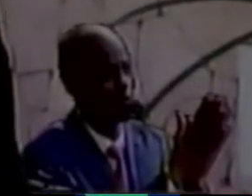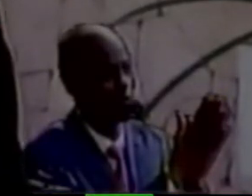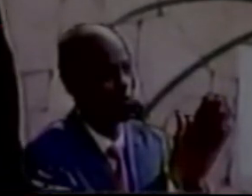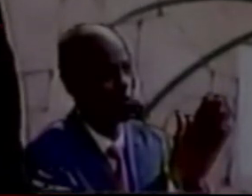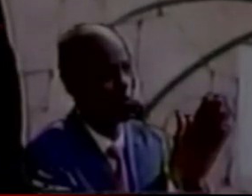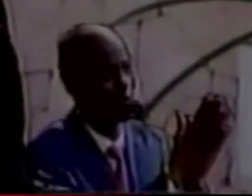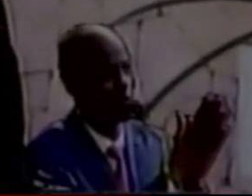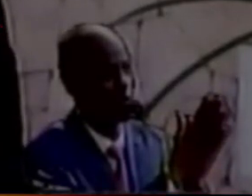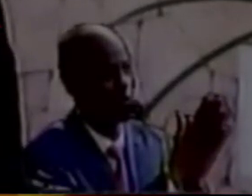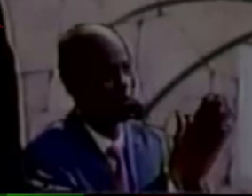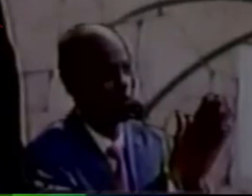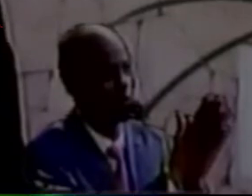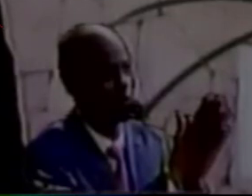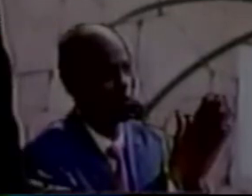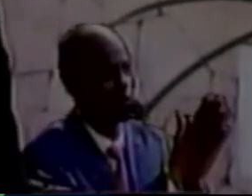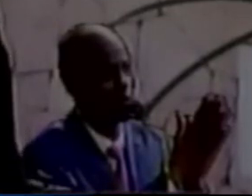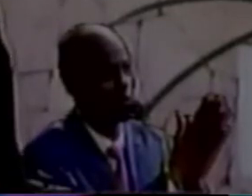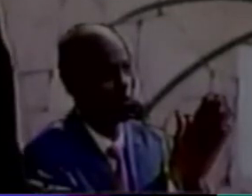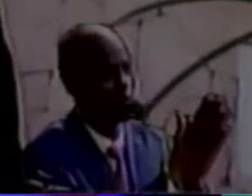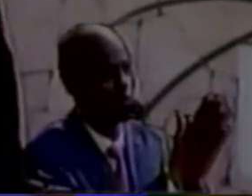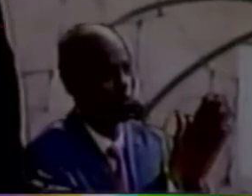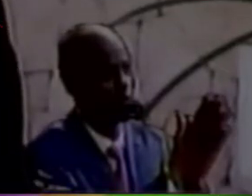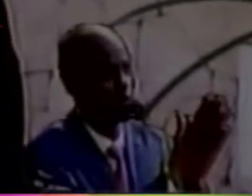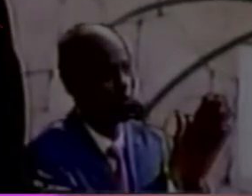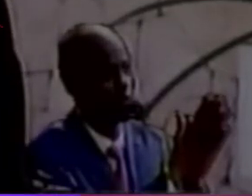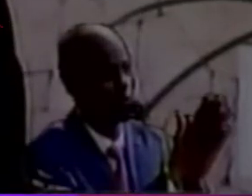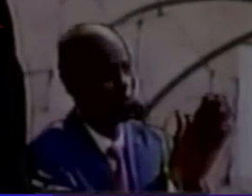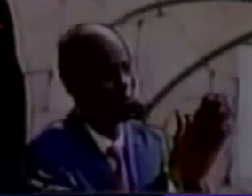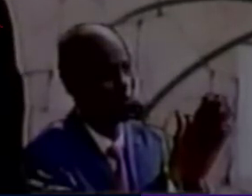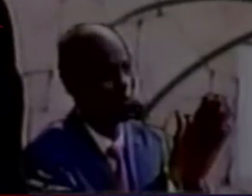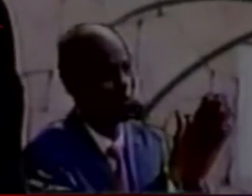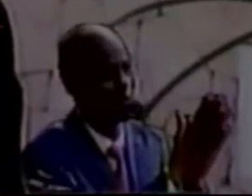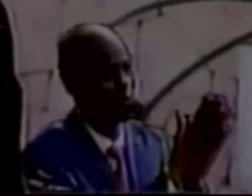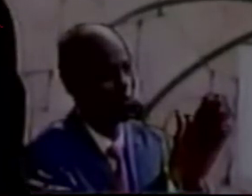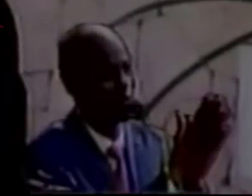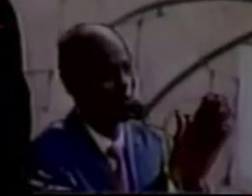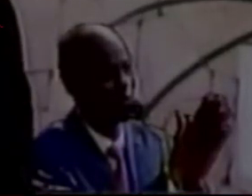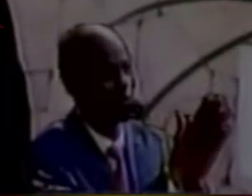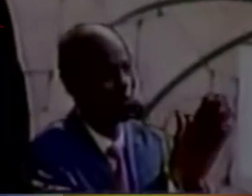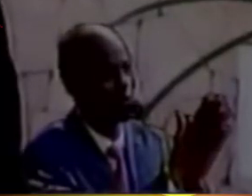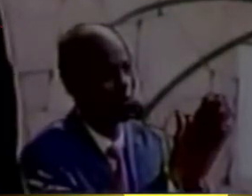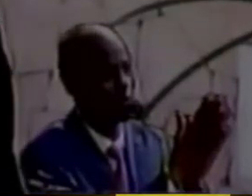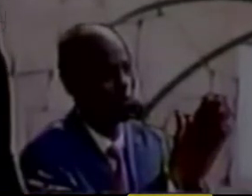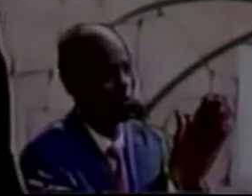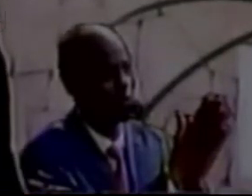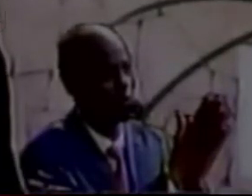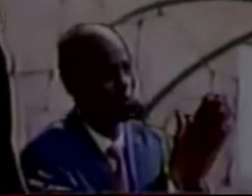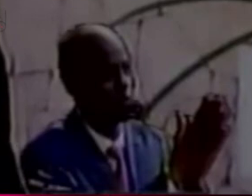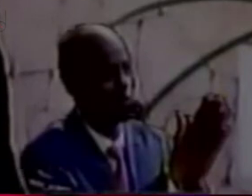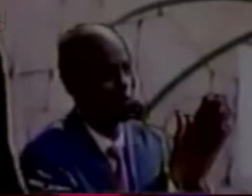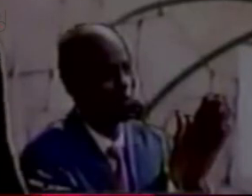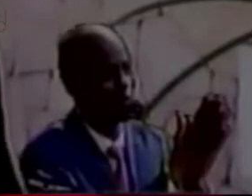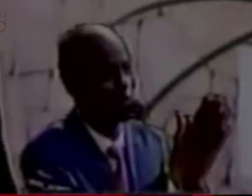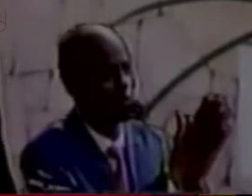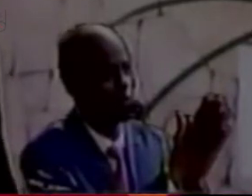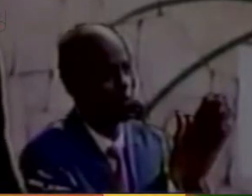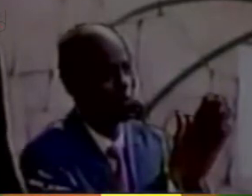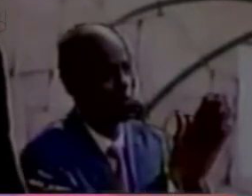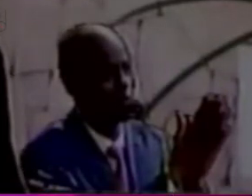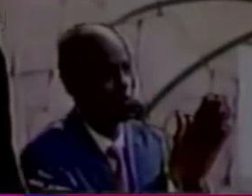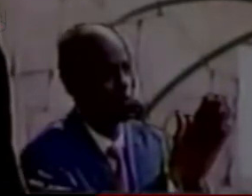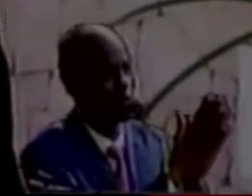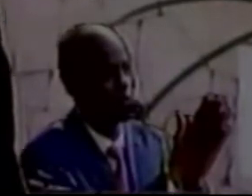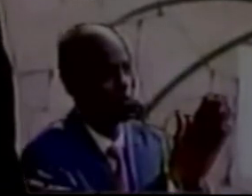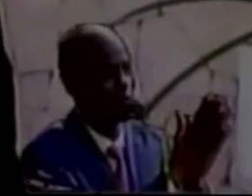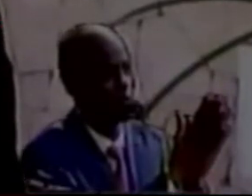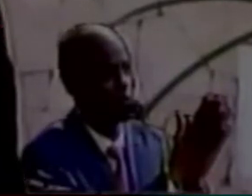ans depuis Père Monforte a travaillé en Haïti. Et nous commencé travail dans diocèse Port de Paix, c'est là toi